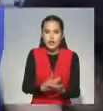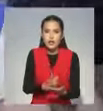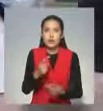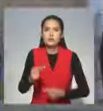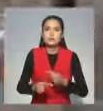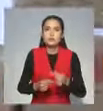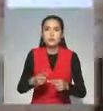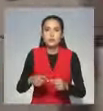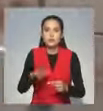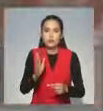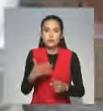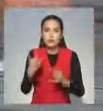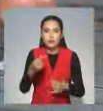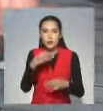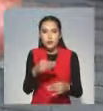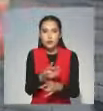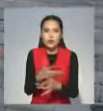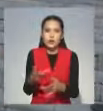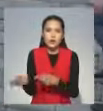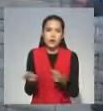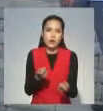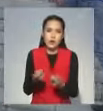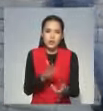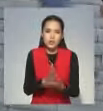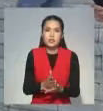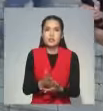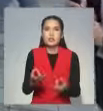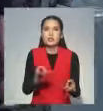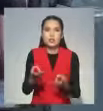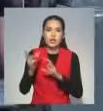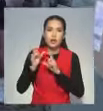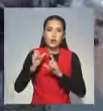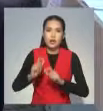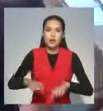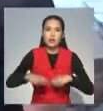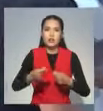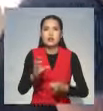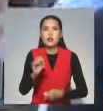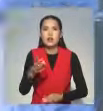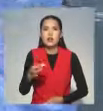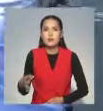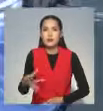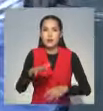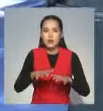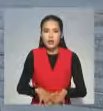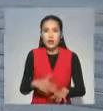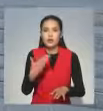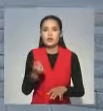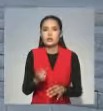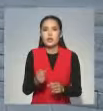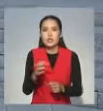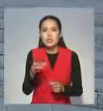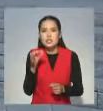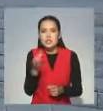месте. Сейчас каждый человек на счету. Караван с необходимым грузом отправился в область Абай сегодня. Везут респираторы и